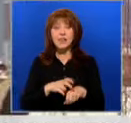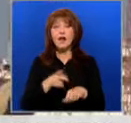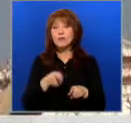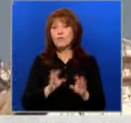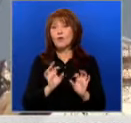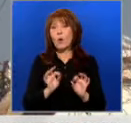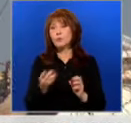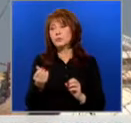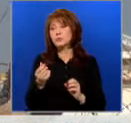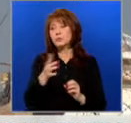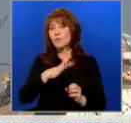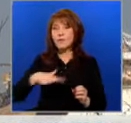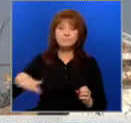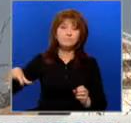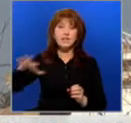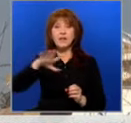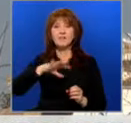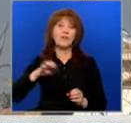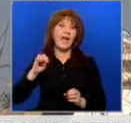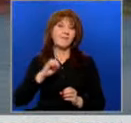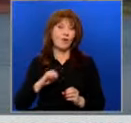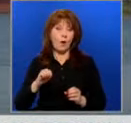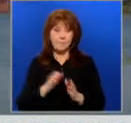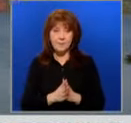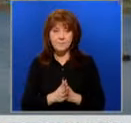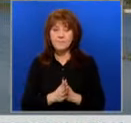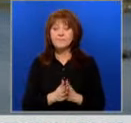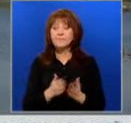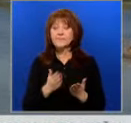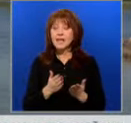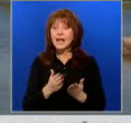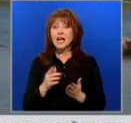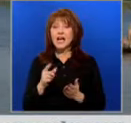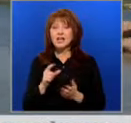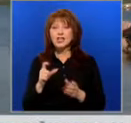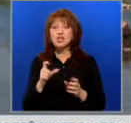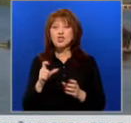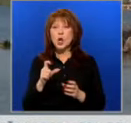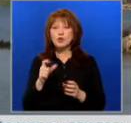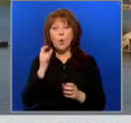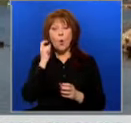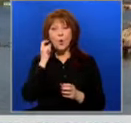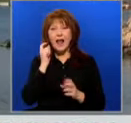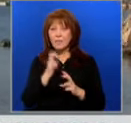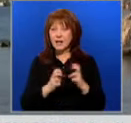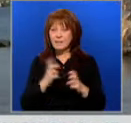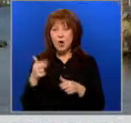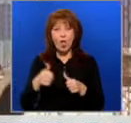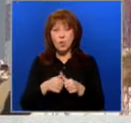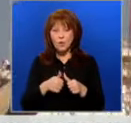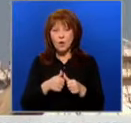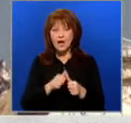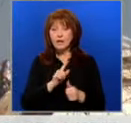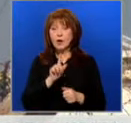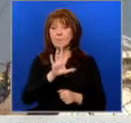държави. Според Добрев, до февруари 2022 година делът на нефта сорт Урал, който е преработван в бургаската рафинерия, е бил